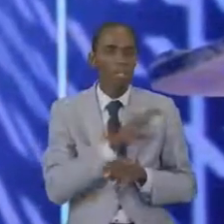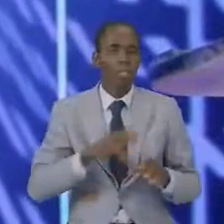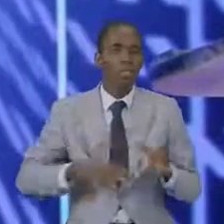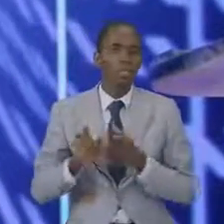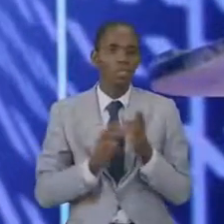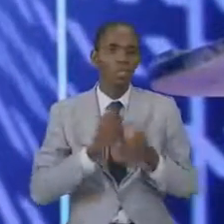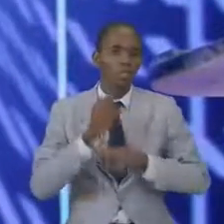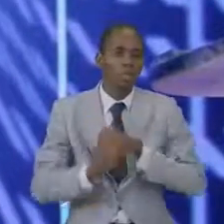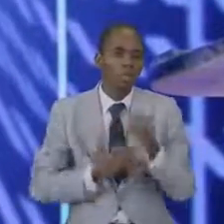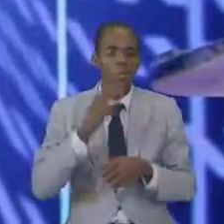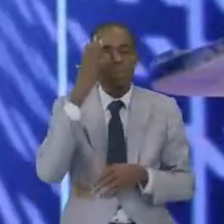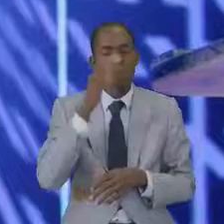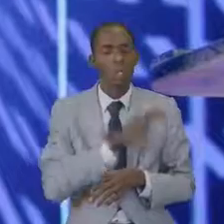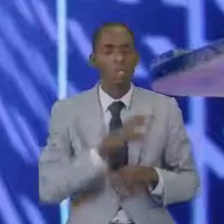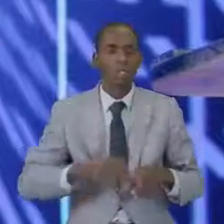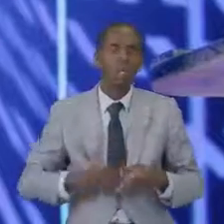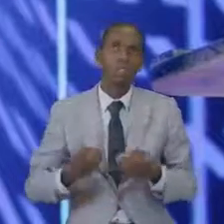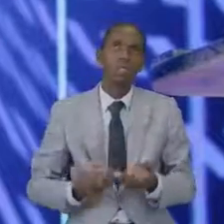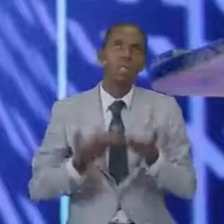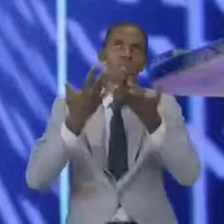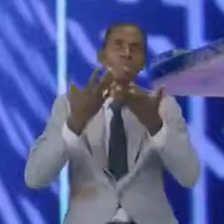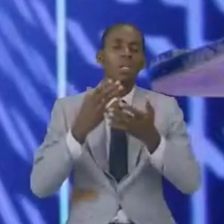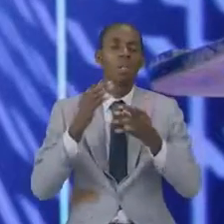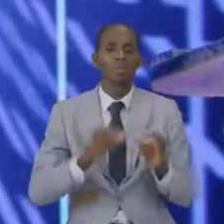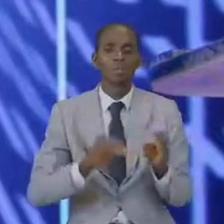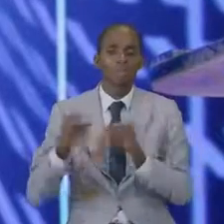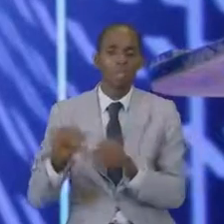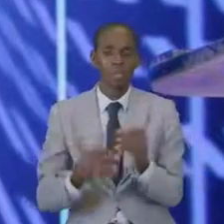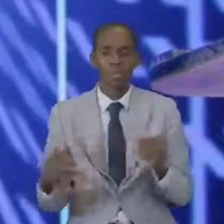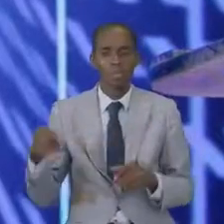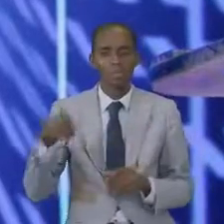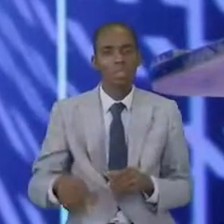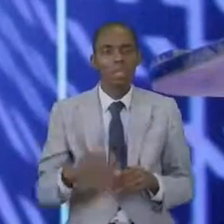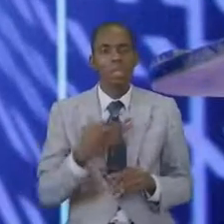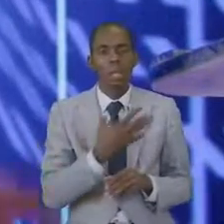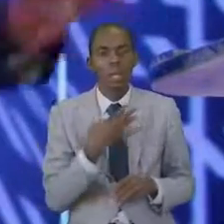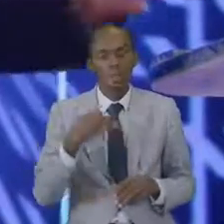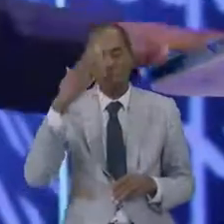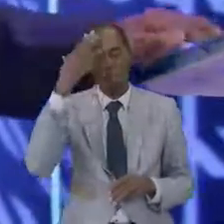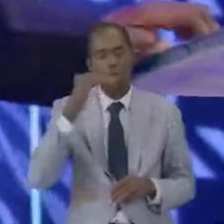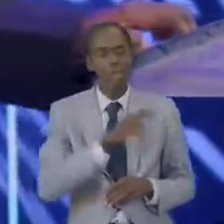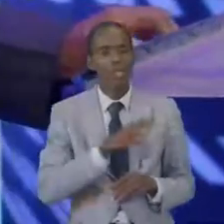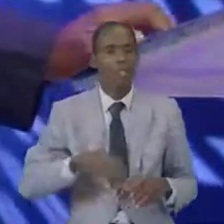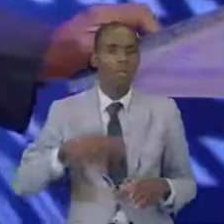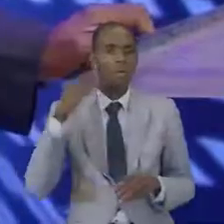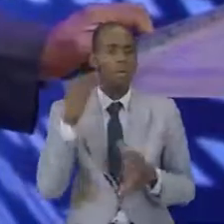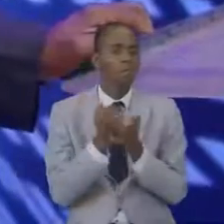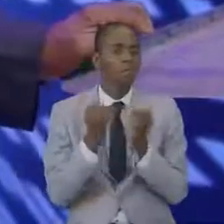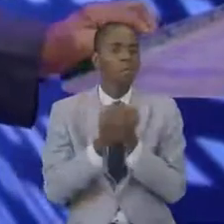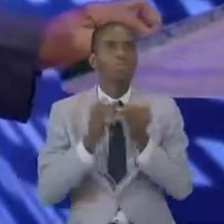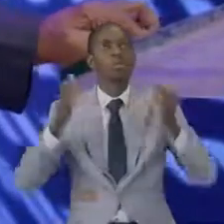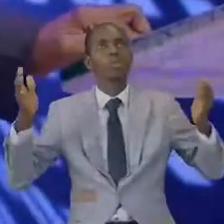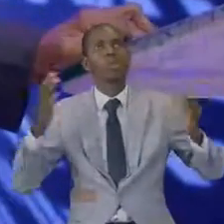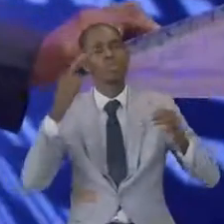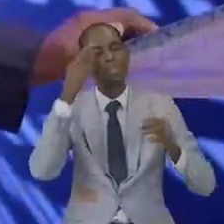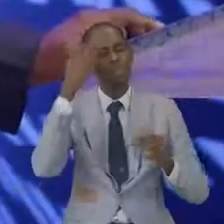les pour laquelle Jésus a souffert il a tout abandonné tout il a tout laissé lorsqu'il a été crucié à la croix du Calvaire